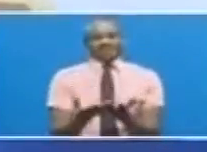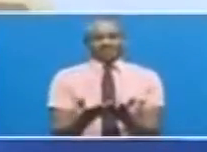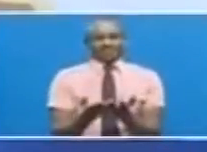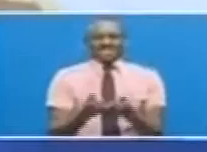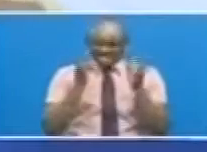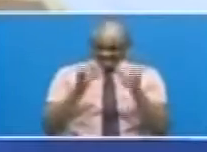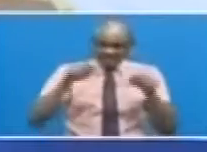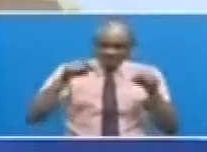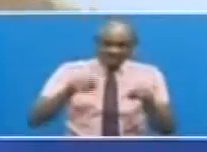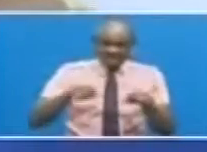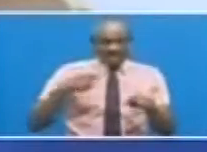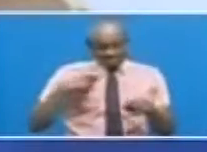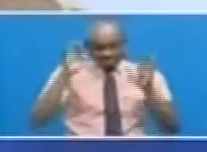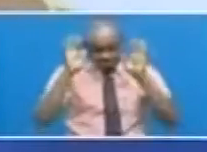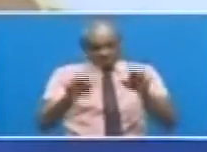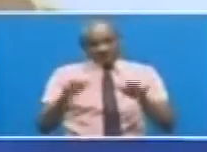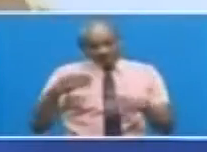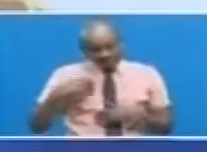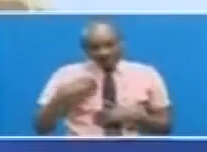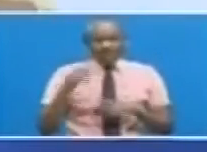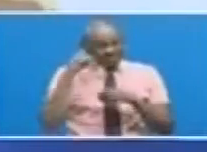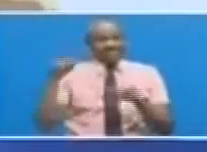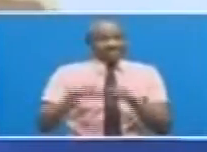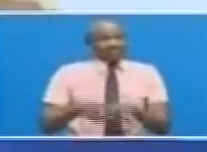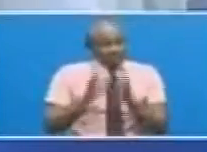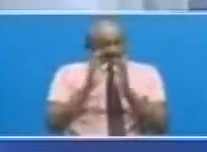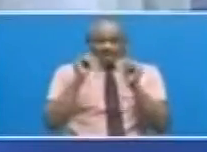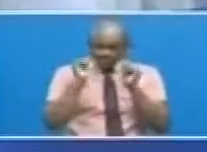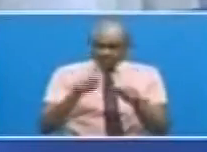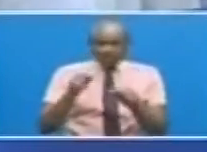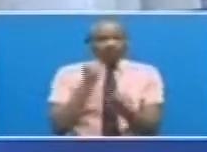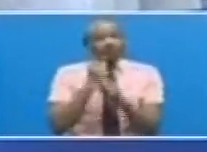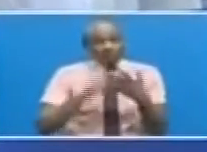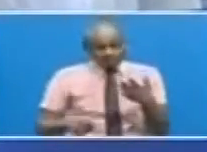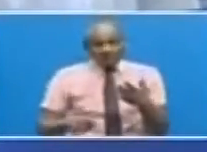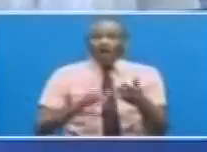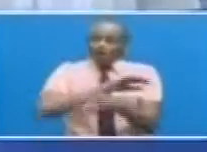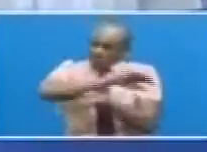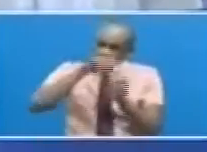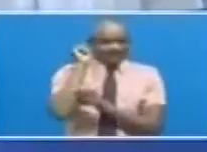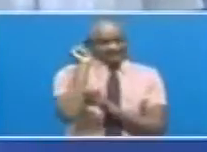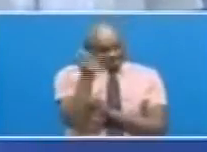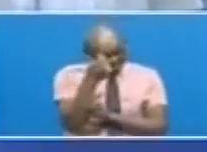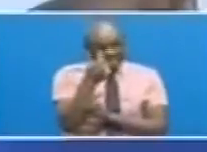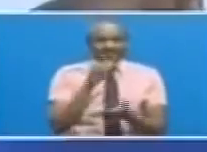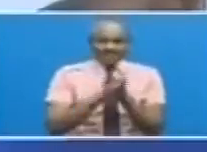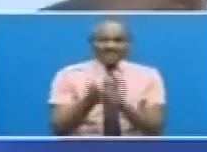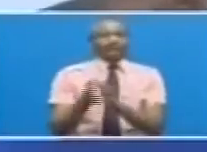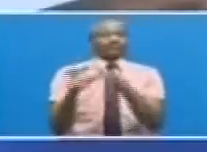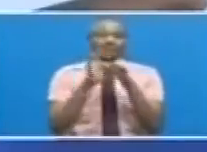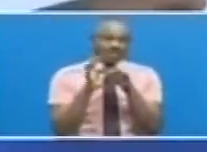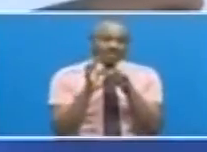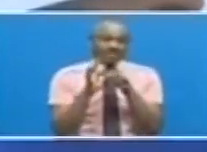ikiwa lao sisi Waislamu kashikana kitu kimoja, basi tutasababisha na nchi nzima ya Kenya iwe